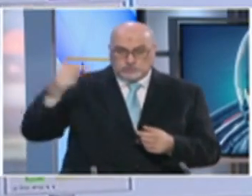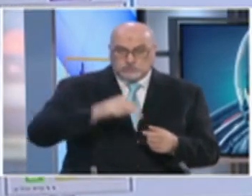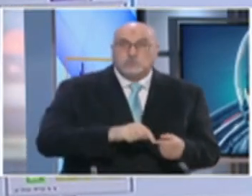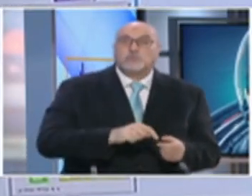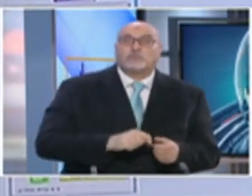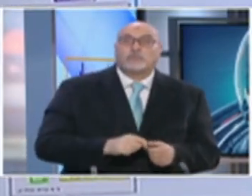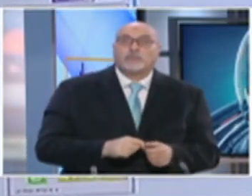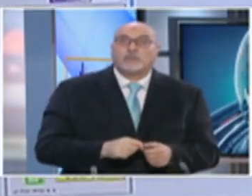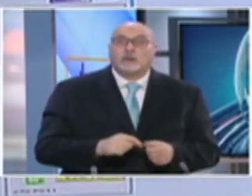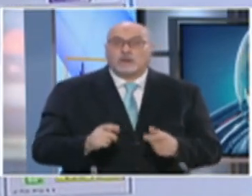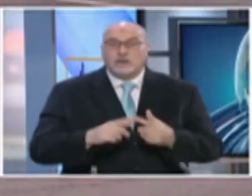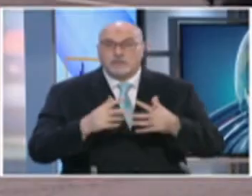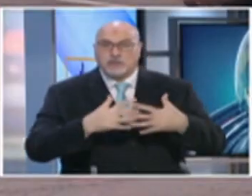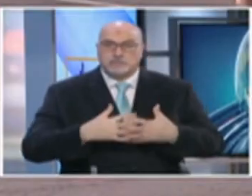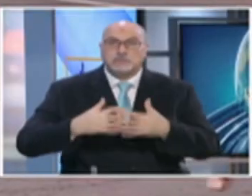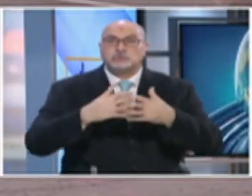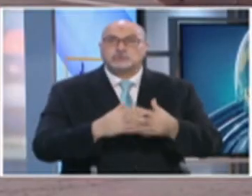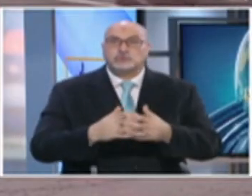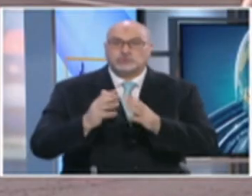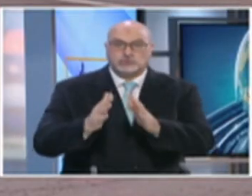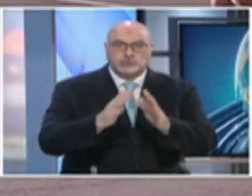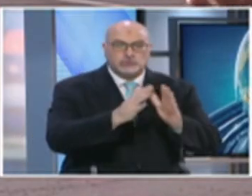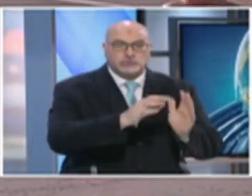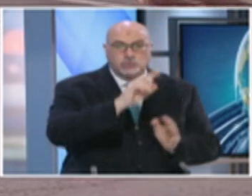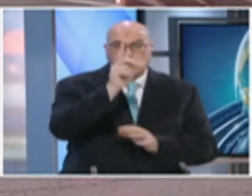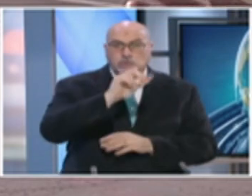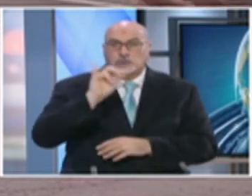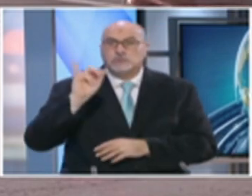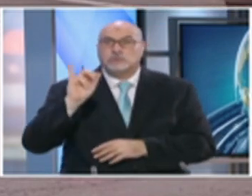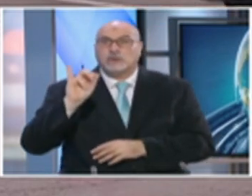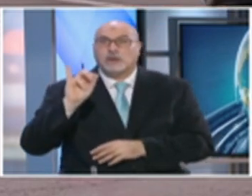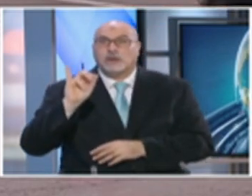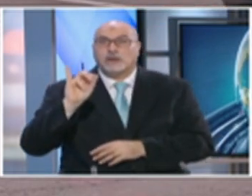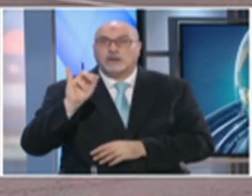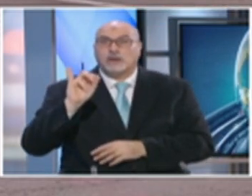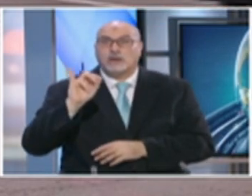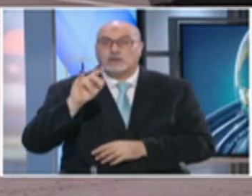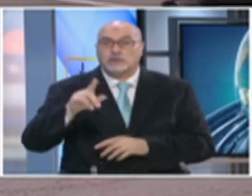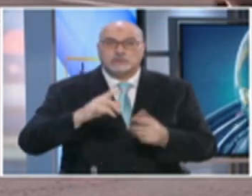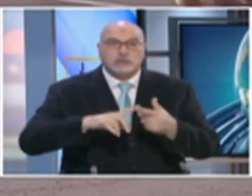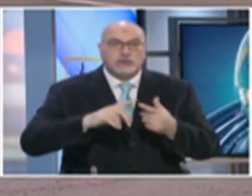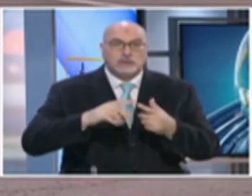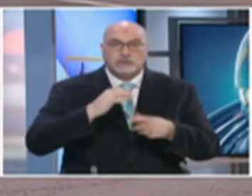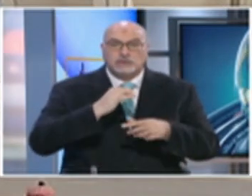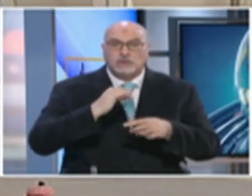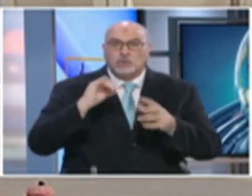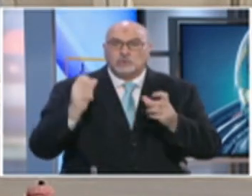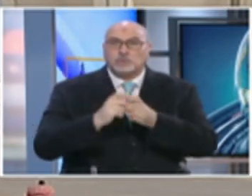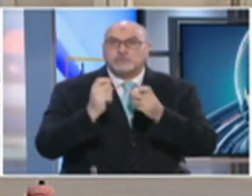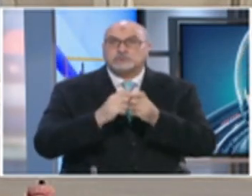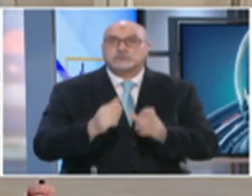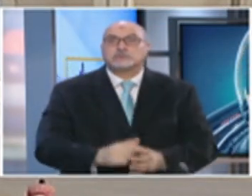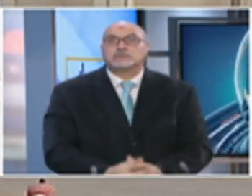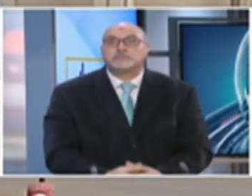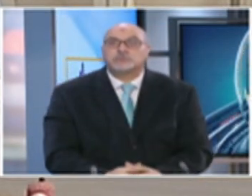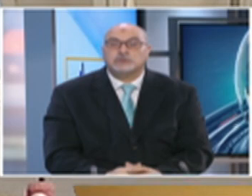بوبولاسيون، والباقيه تروح لا زون اندستريال بور اليمونتي لي كومبلكس ديسالمون لي كومبلكس هذه اللي راهم في لا زون اندستريال. محطة